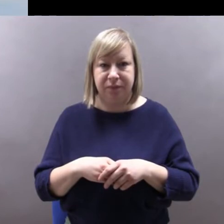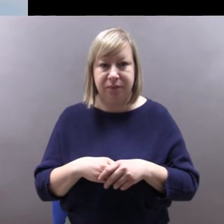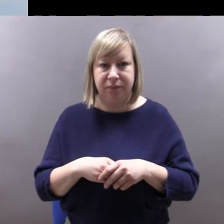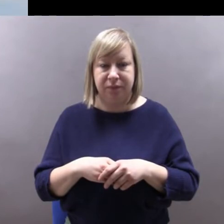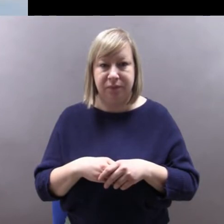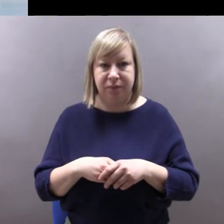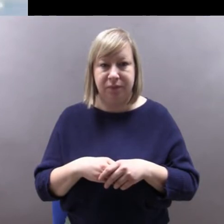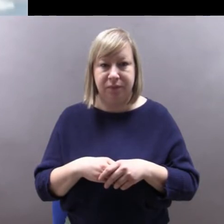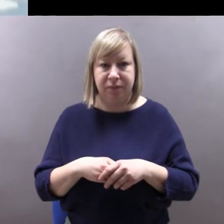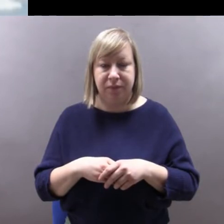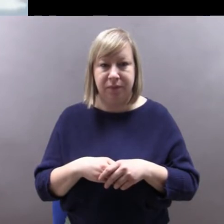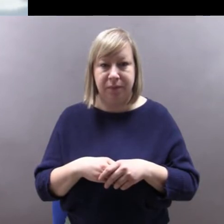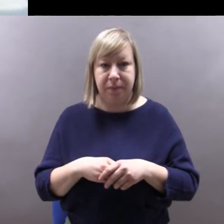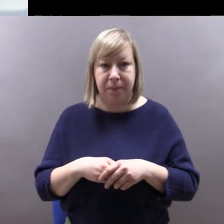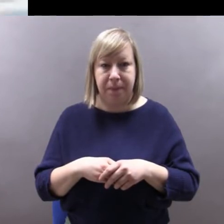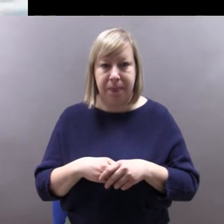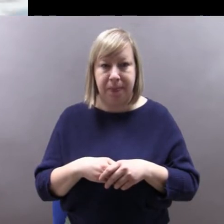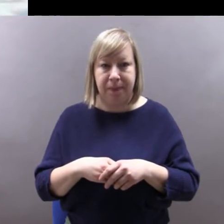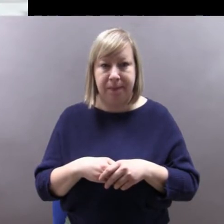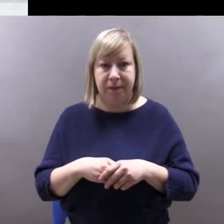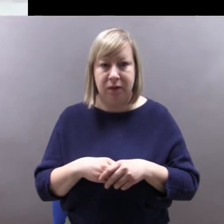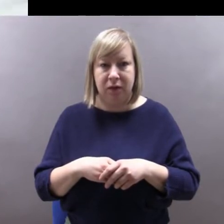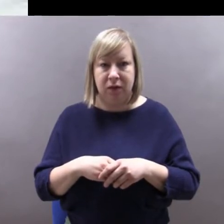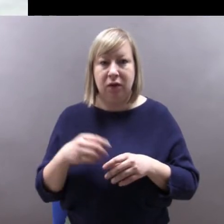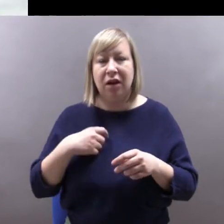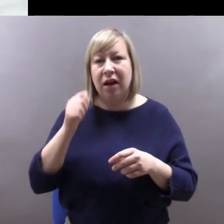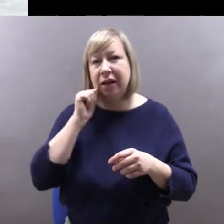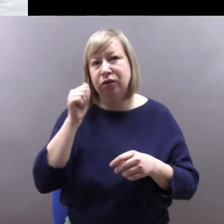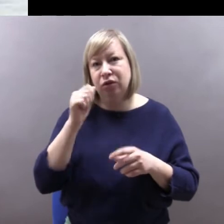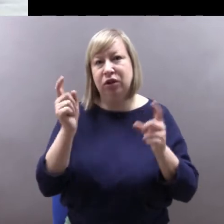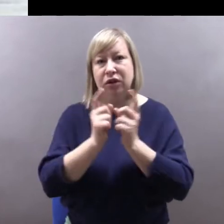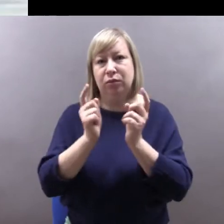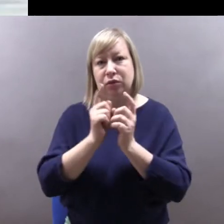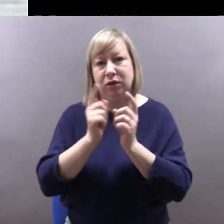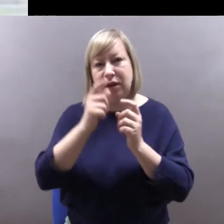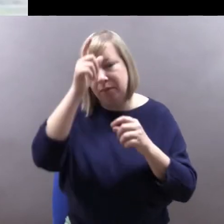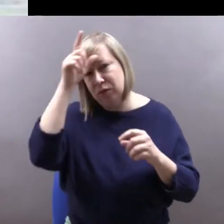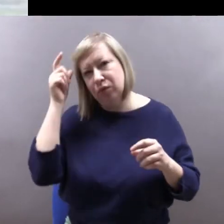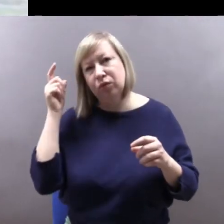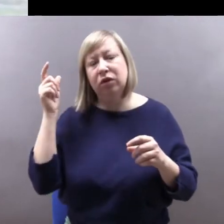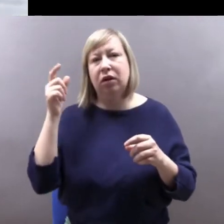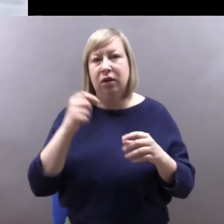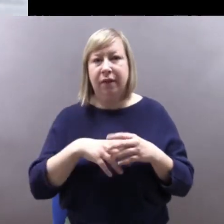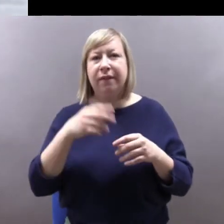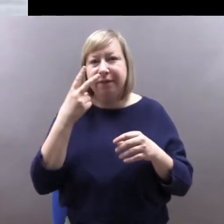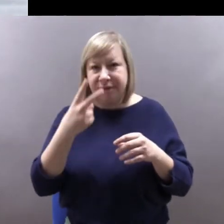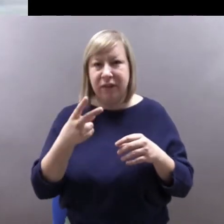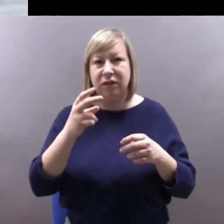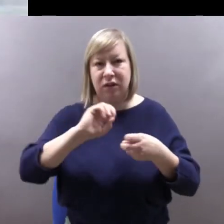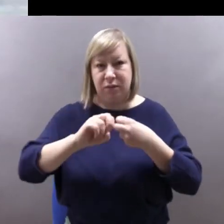nie wiedzą, ja na co dzień pracuję w firmie, spotykam się z wieloma ludźmi i widzę ten problem,